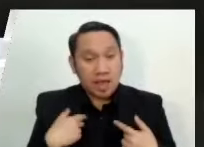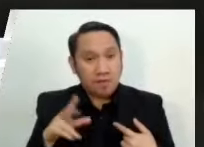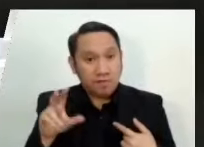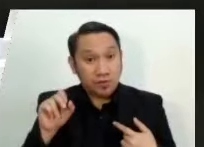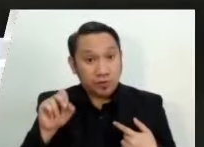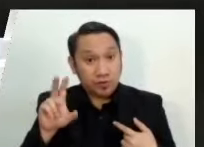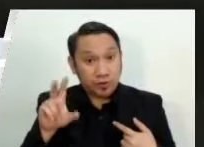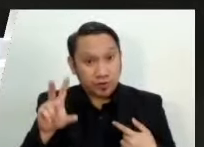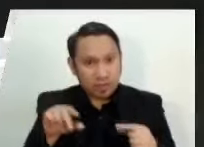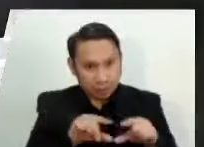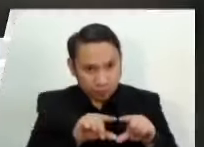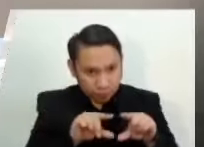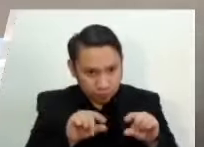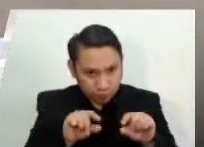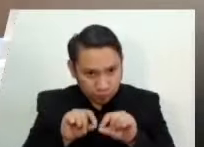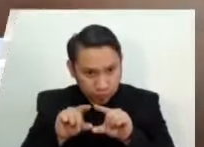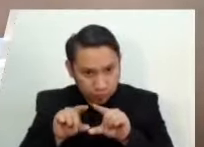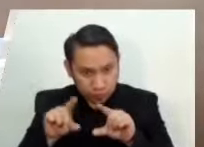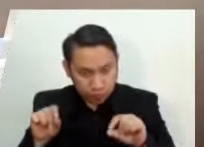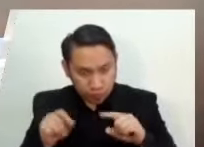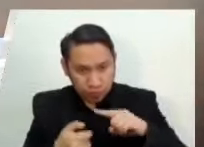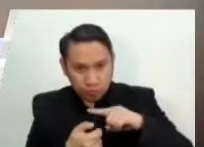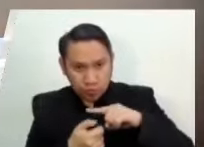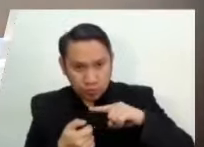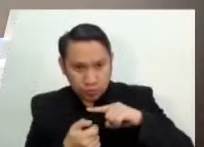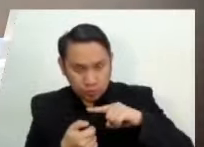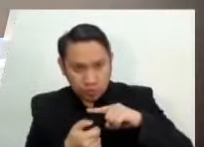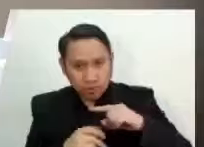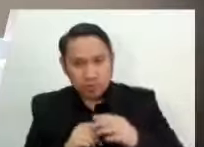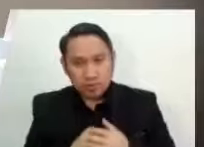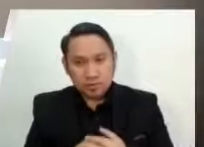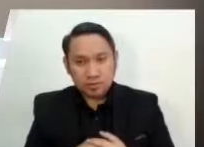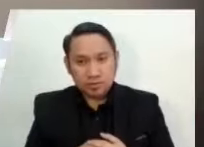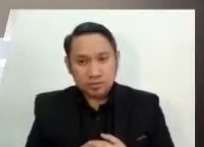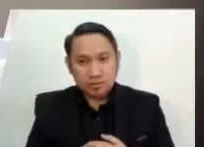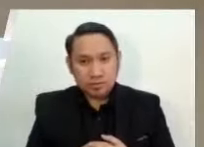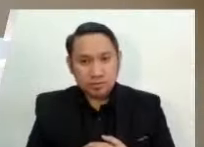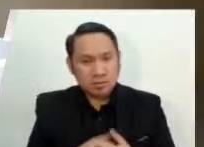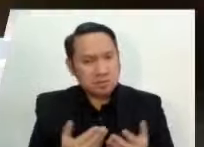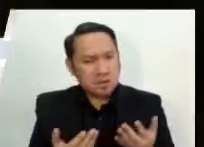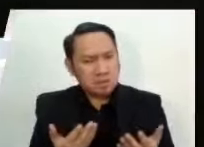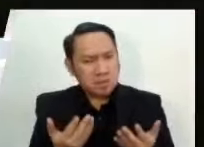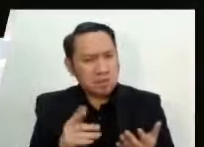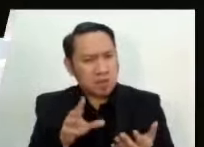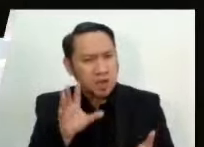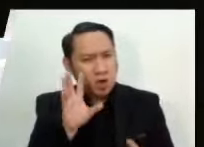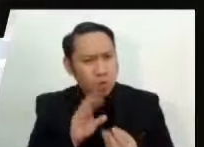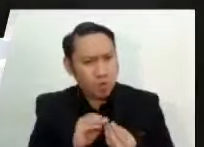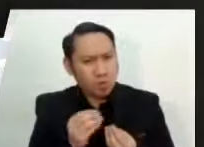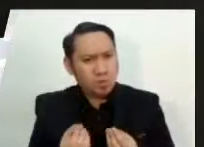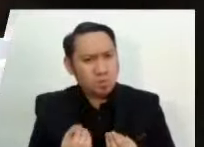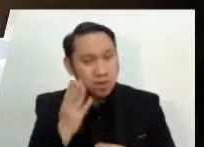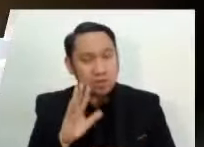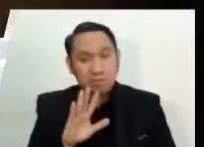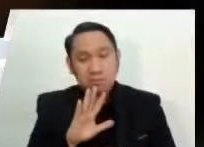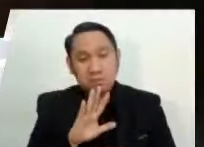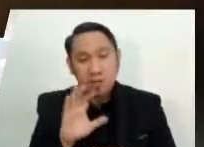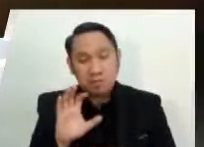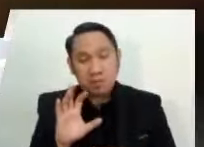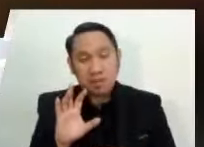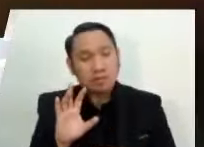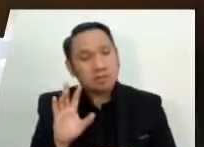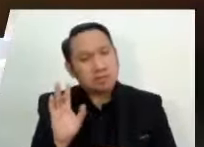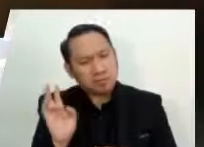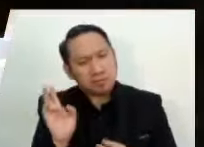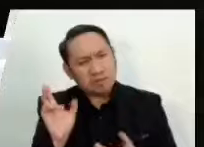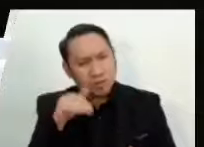ng 85 grams at may standard drug price na 578,000 pesos. Walang pahayag ang suspect na kasalukuyang nakadetain